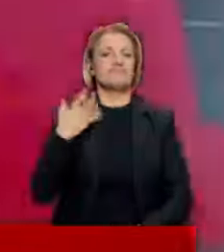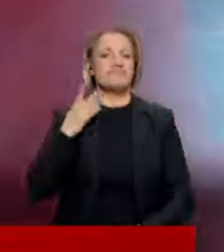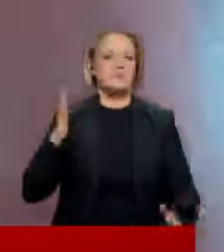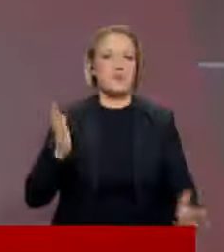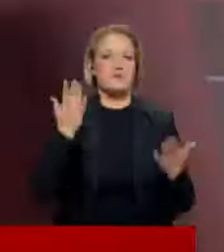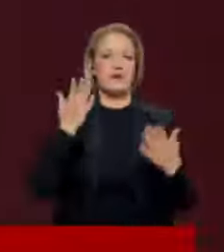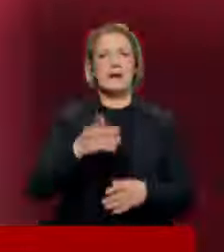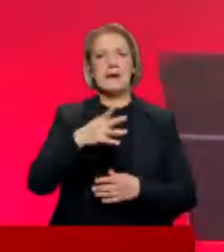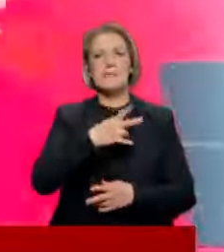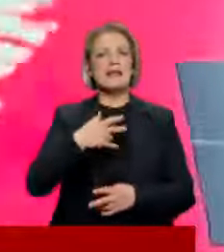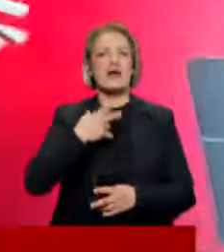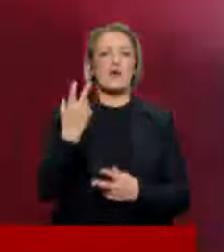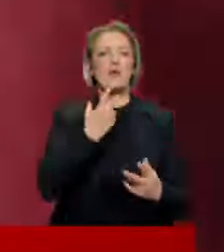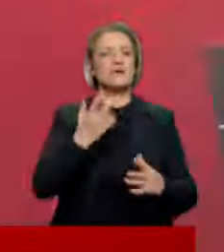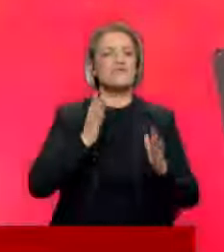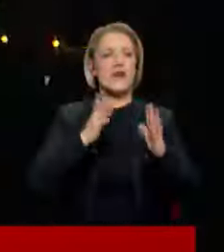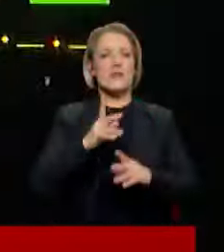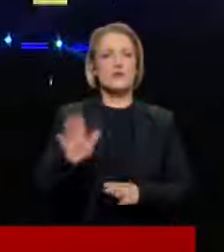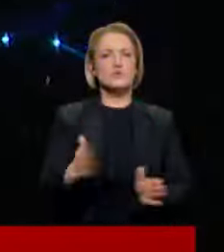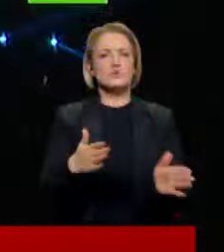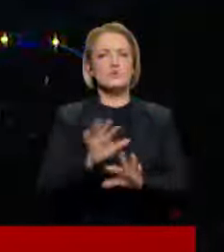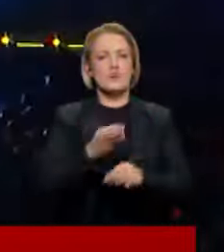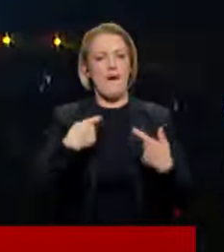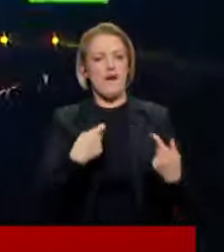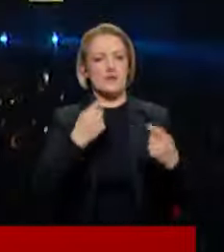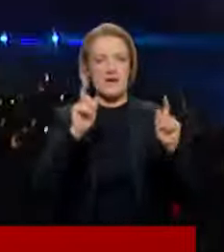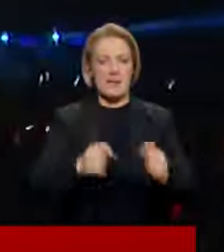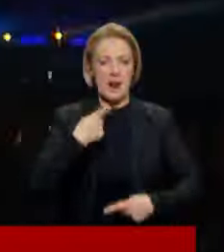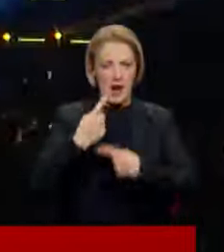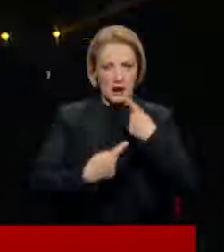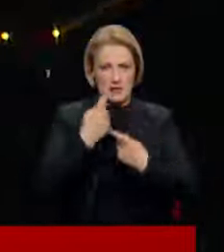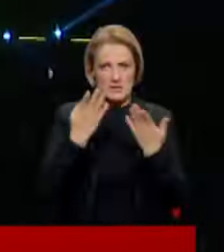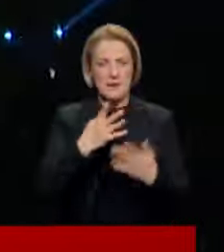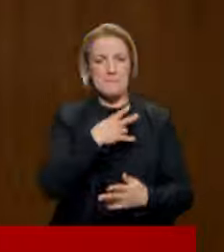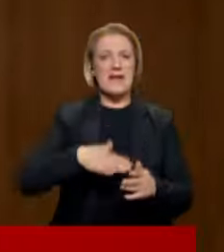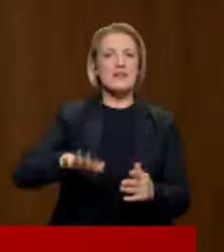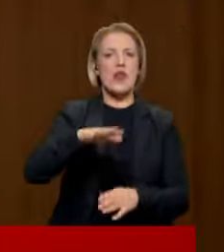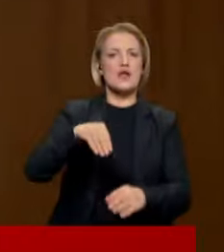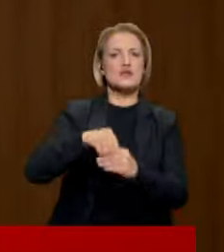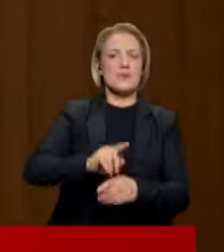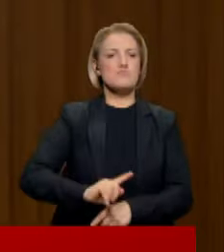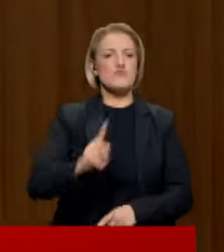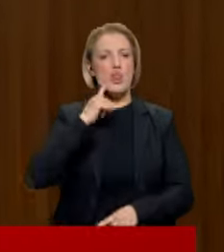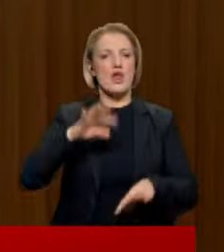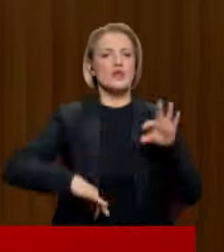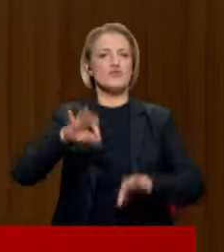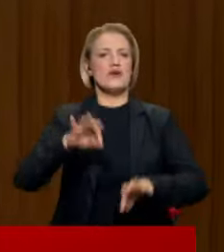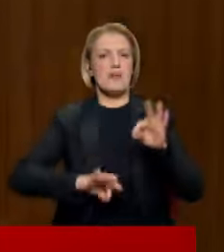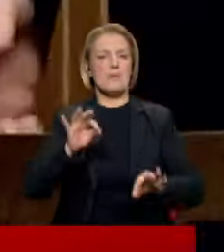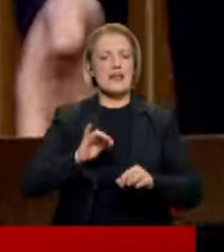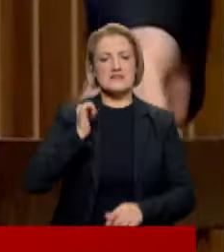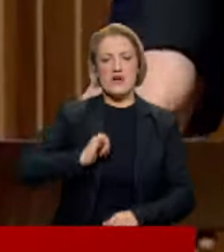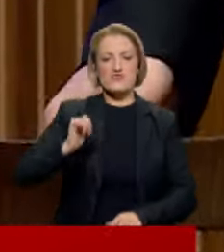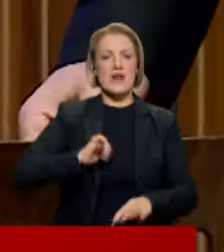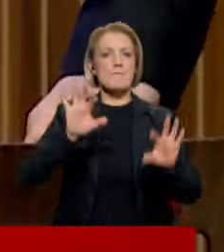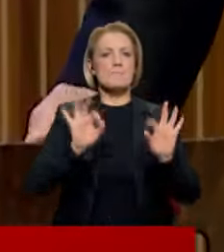Büyükşehir Belediyelerinin konser etkinliklerinde usulsüz harcama yapıldığı iddiasıyla belediyelerde müfettiş incelemeleri,